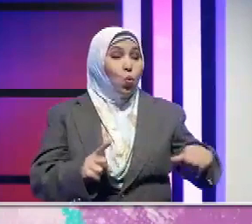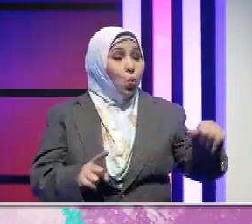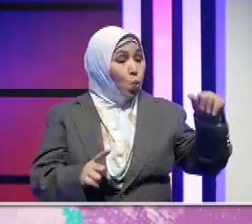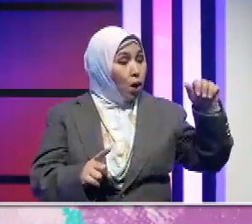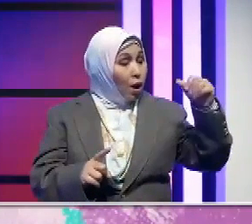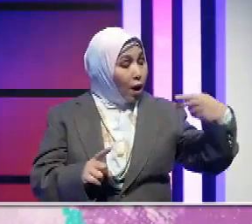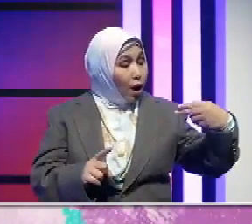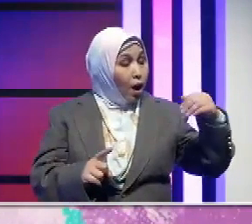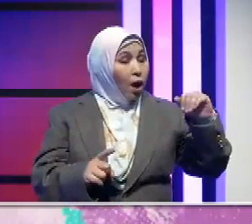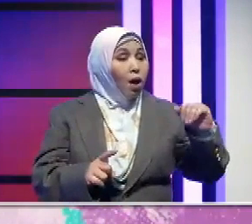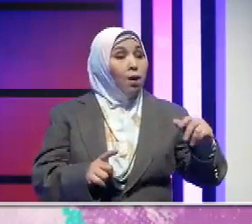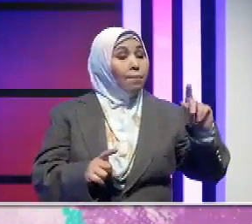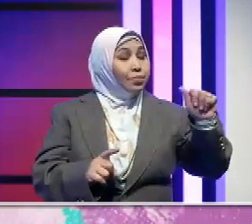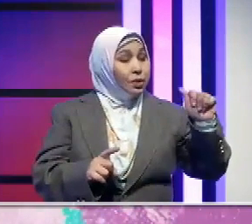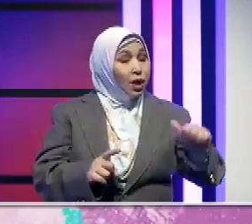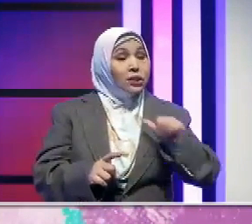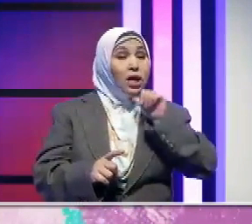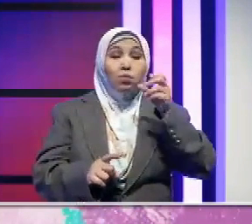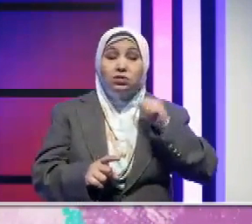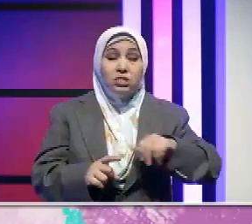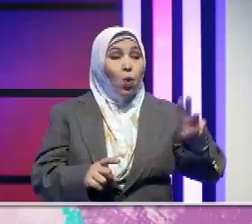Wastaghfiru. Tak bunyi ha.